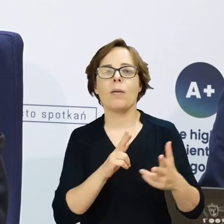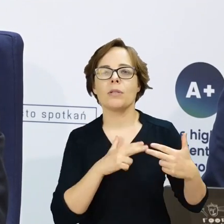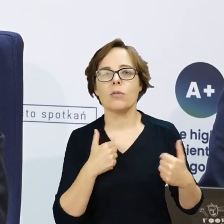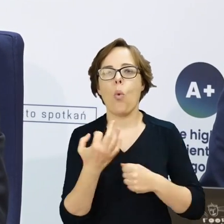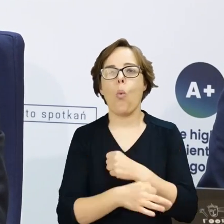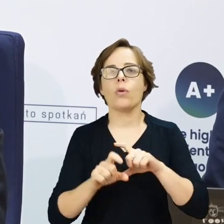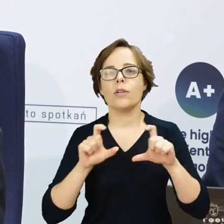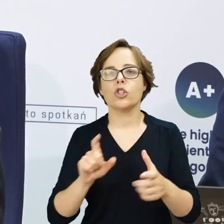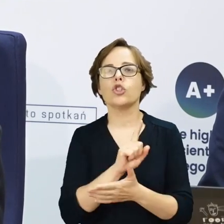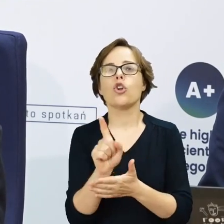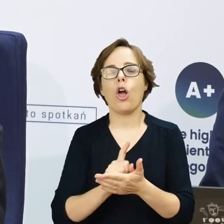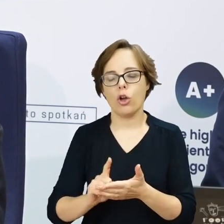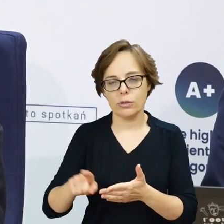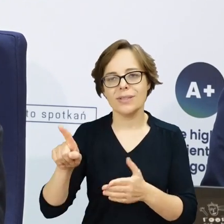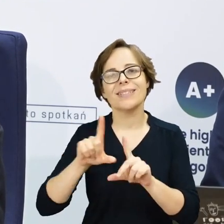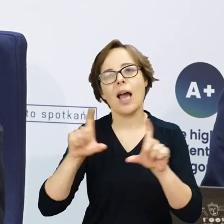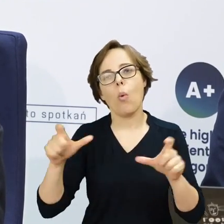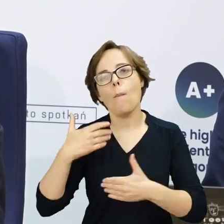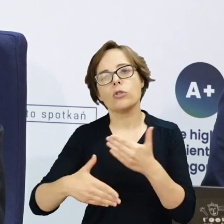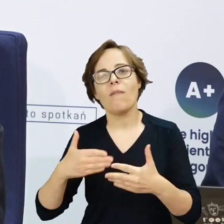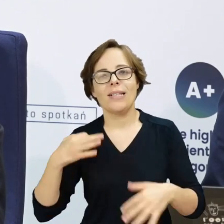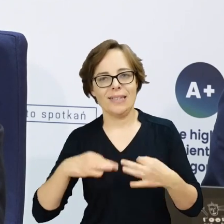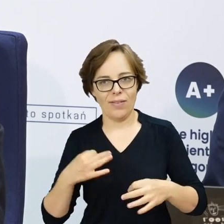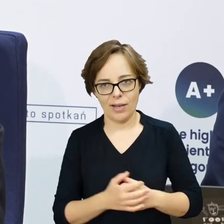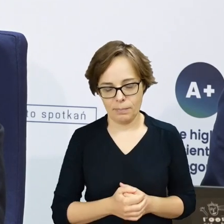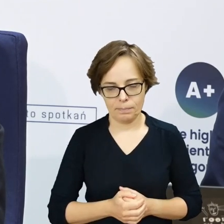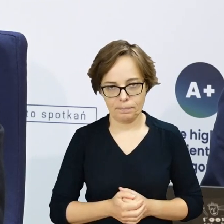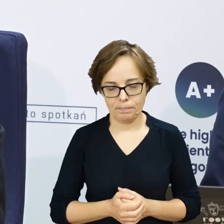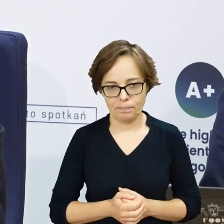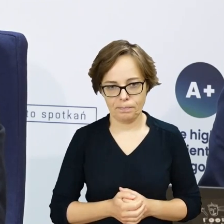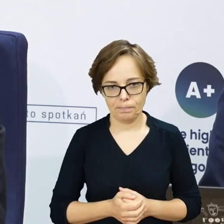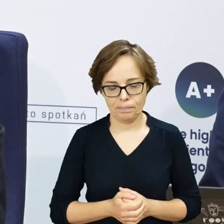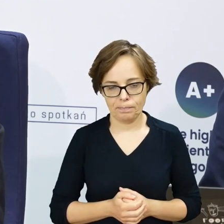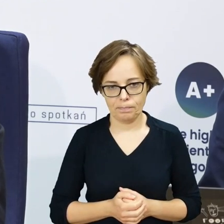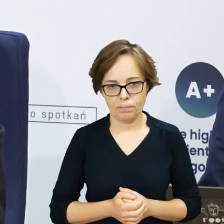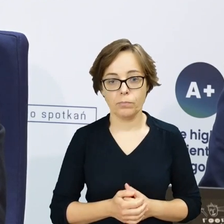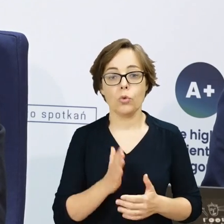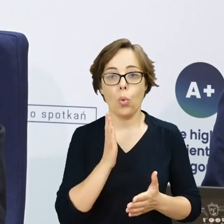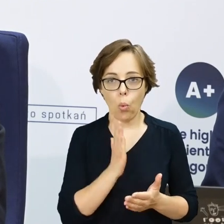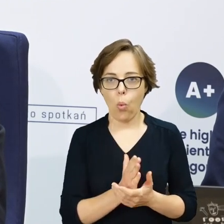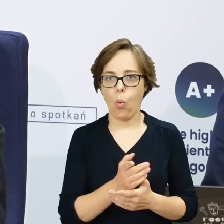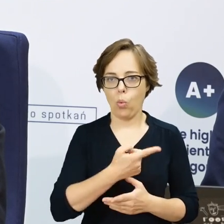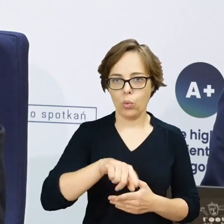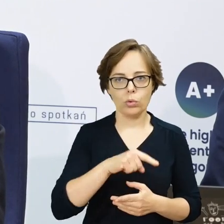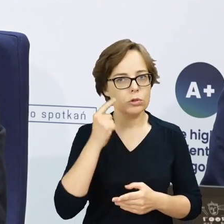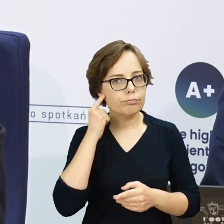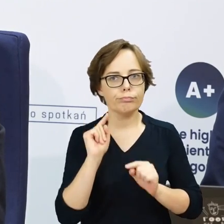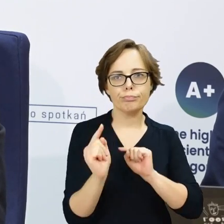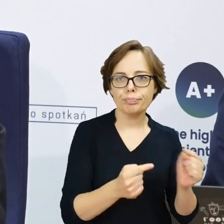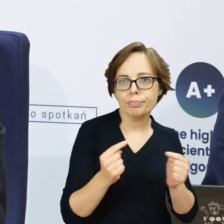Postępowania Cywilnego. Ponieważ wysłuchawszy tych diagnoz, wydobytych z